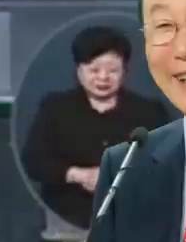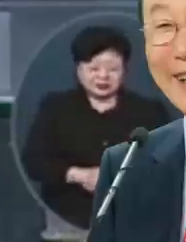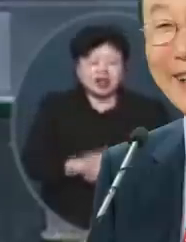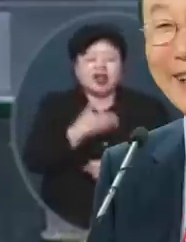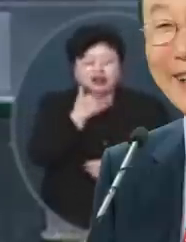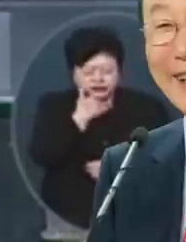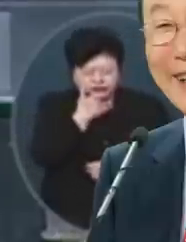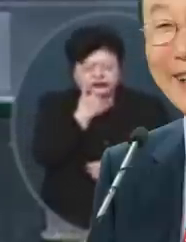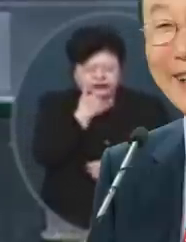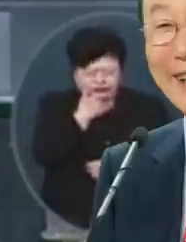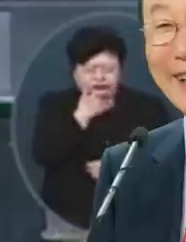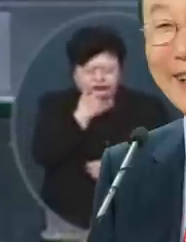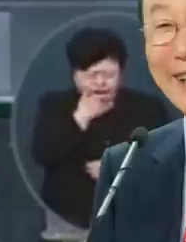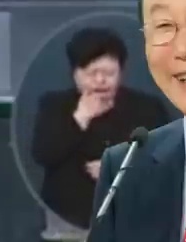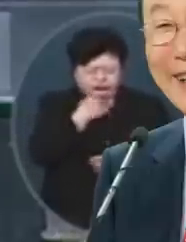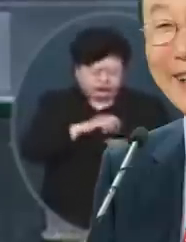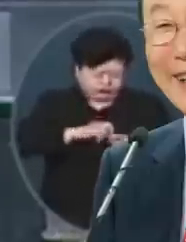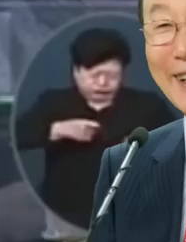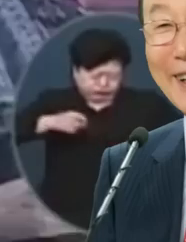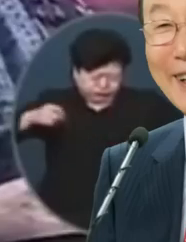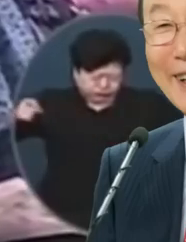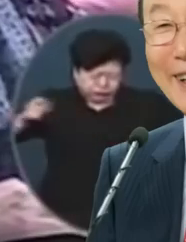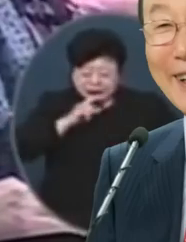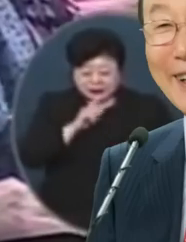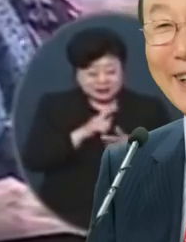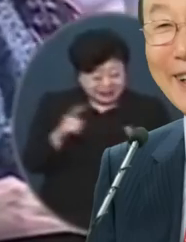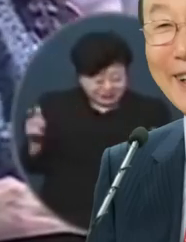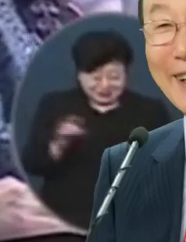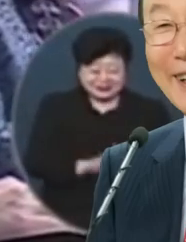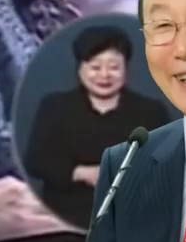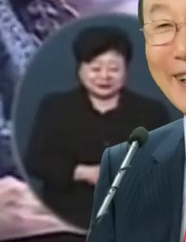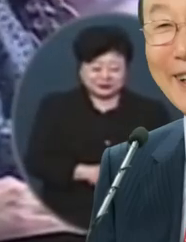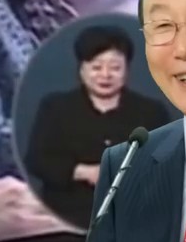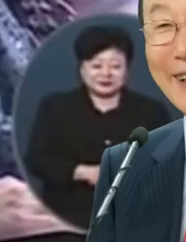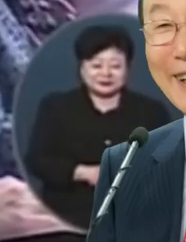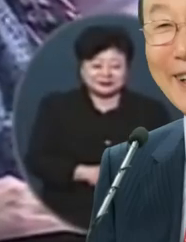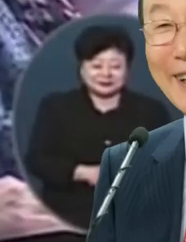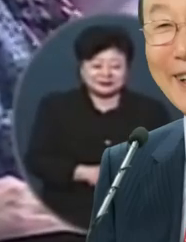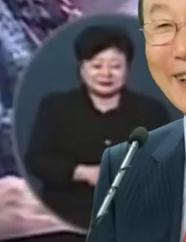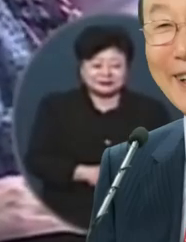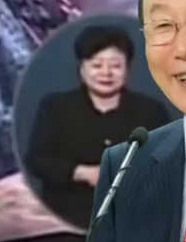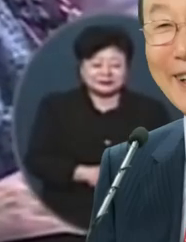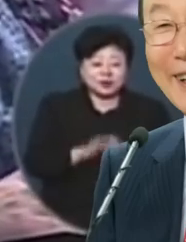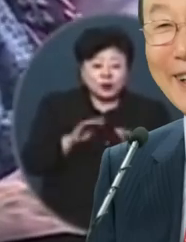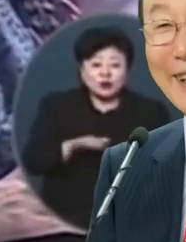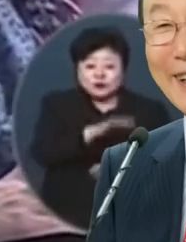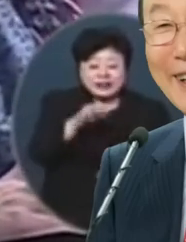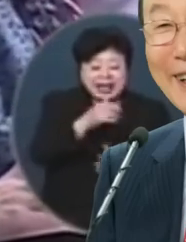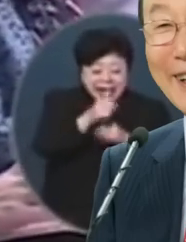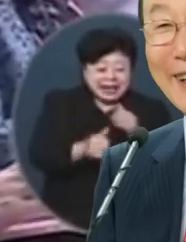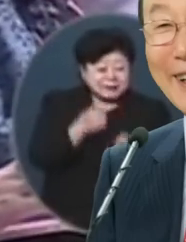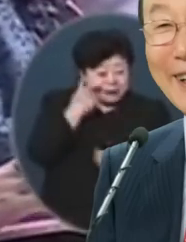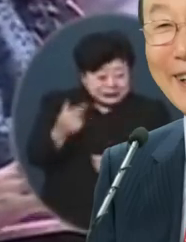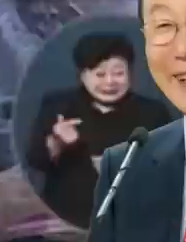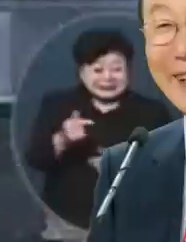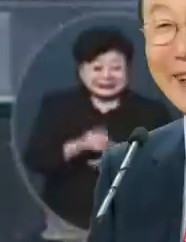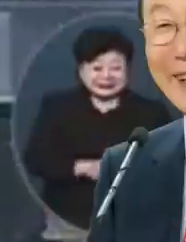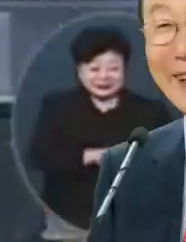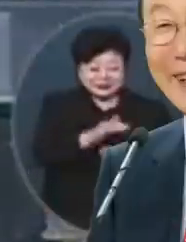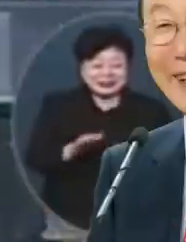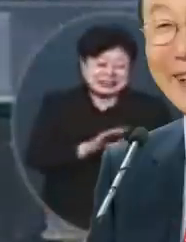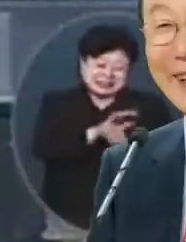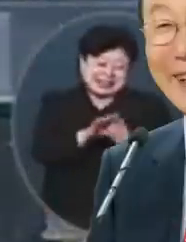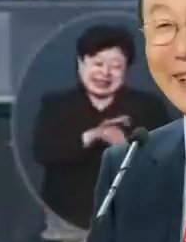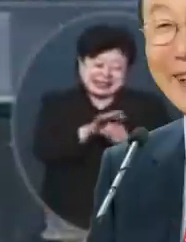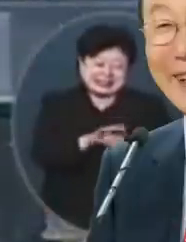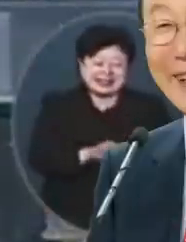기다리고 기다리니 도와주시옵소서, 그렇게 안 하는 것입니다. 오늘 우리 하나님 아버지가 우리를 사랑하는